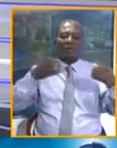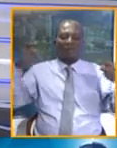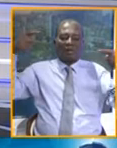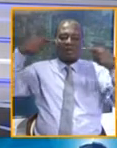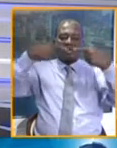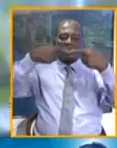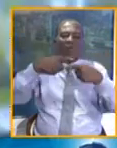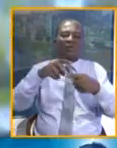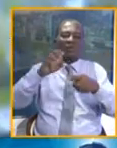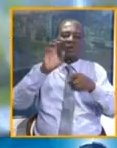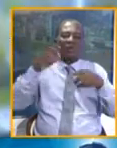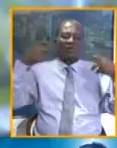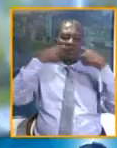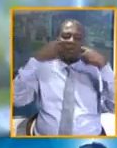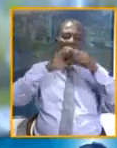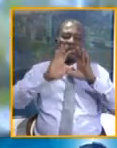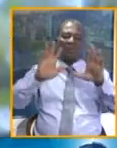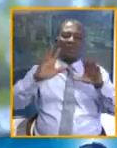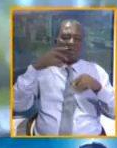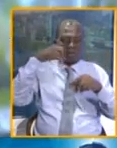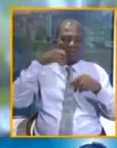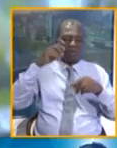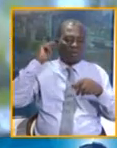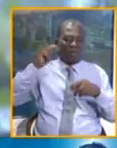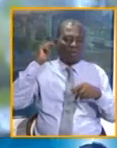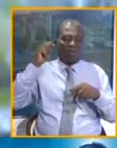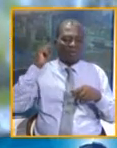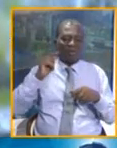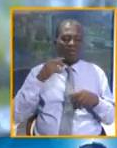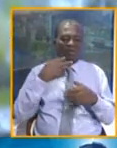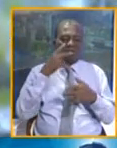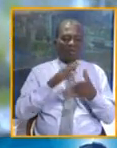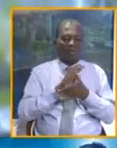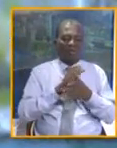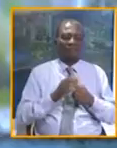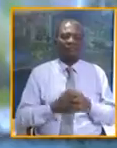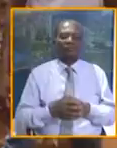Les populations fêtent la lumière. Le témoignage de Laure Goretti et Walter Amadou Ouattara.